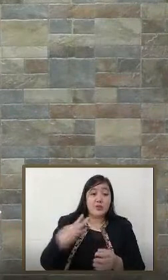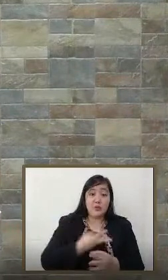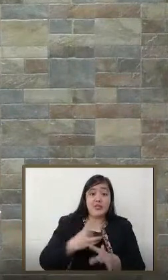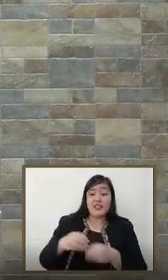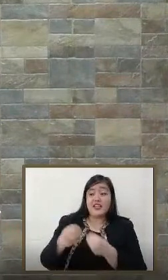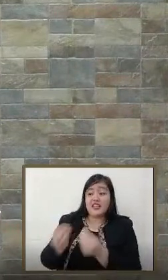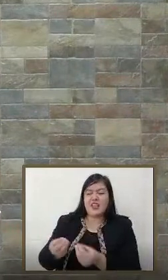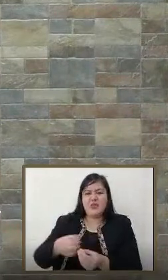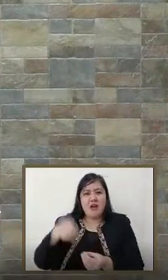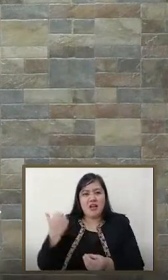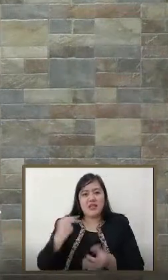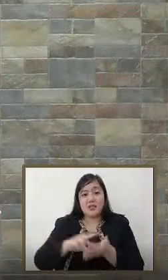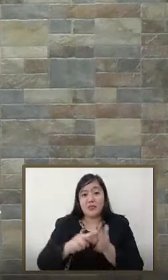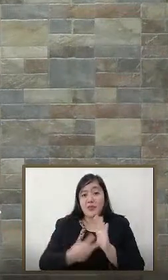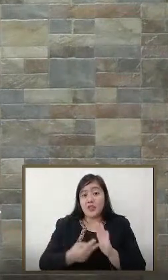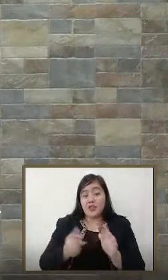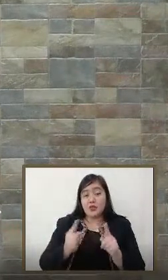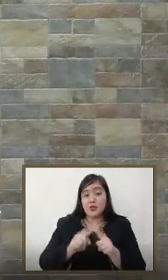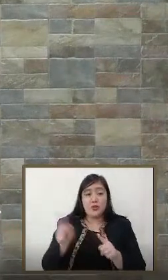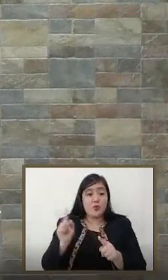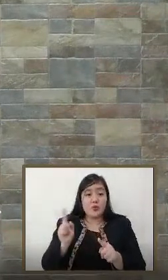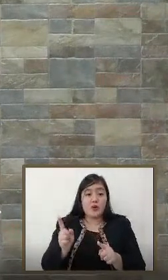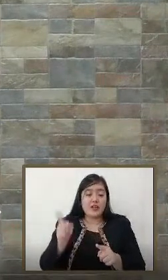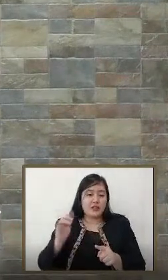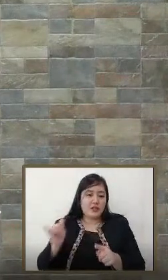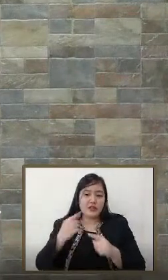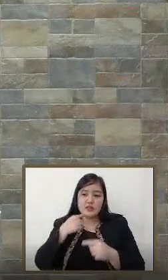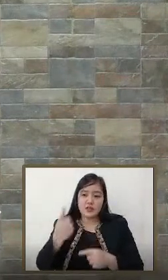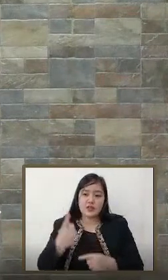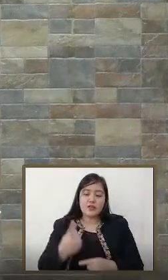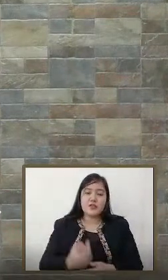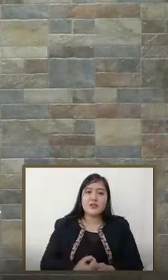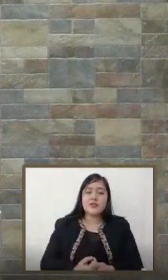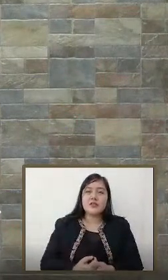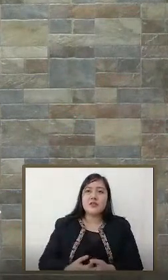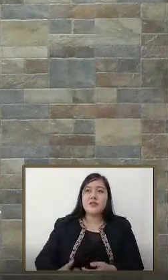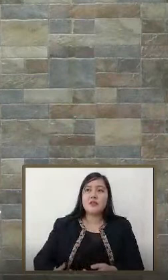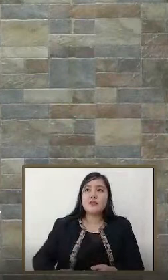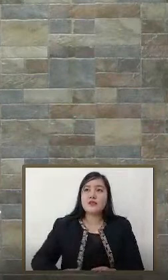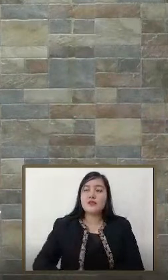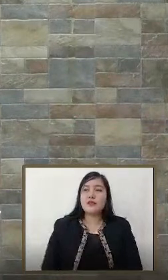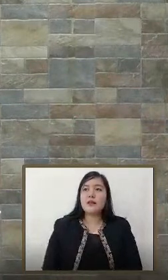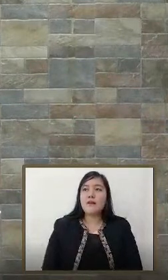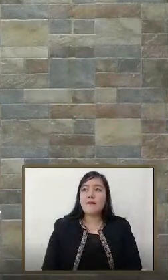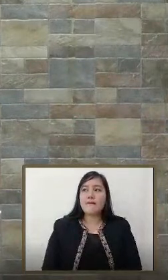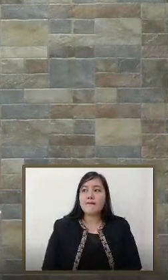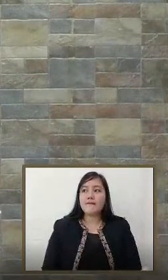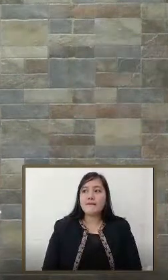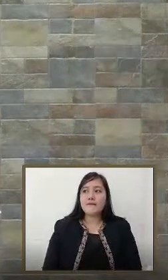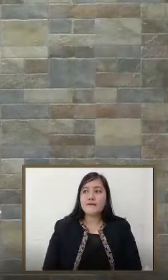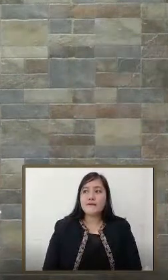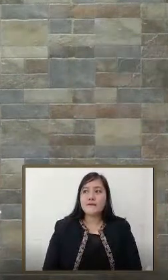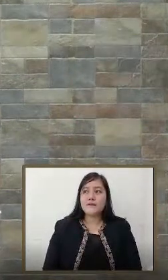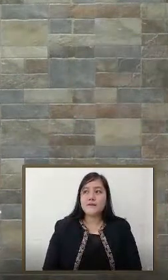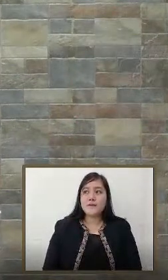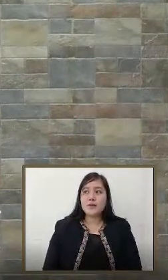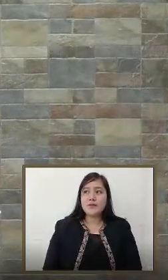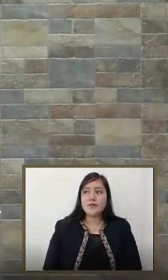that. Sa bagay na yan. You see, pero kung tutusin, sa halip na maghanap tayo